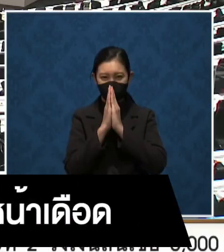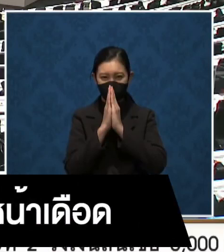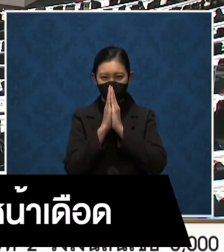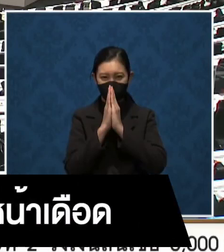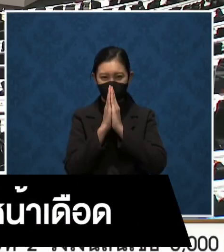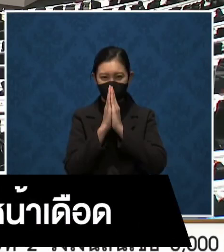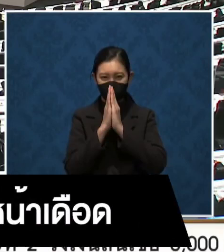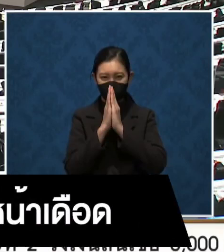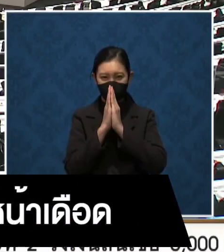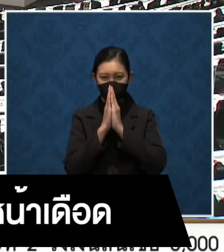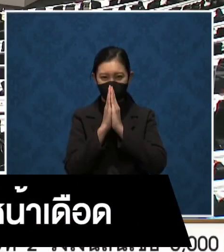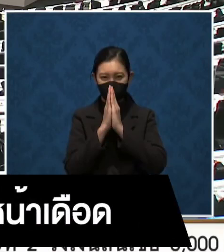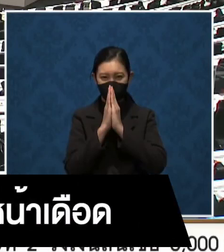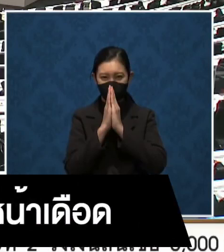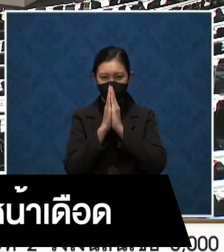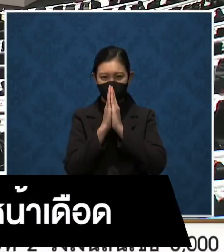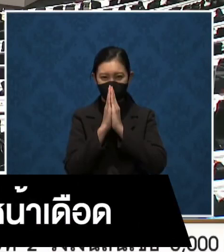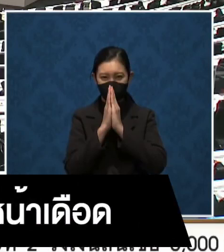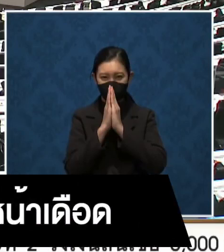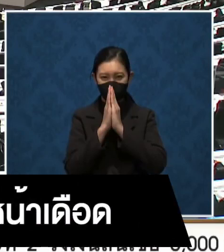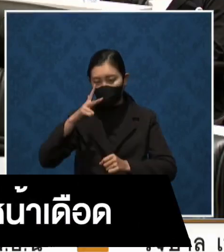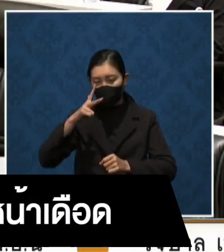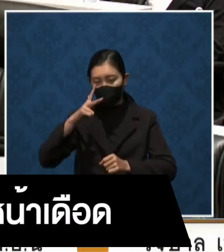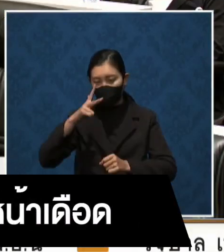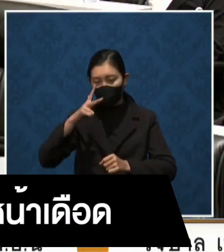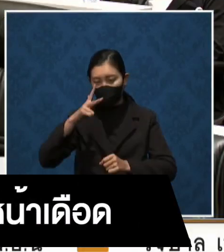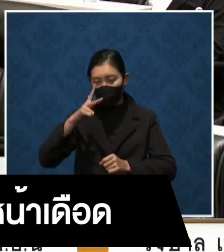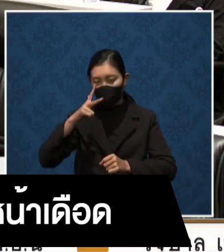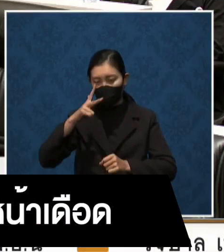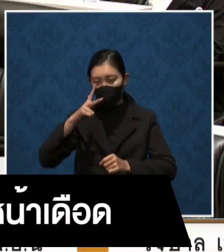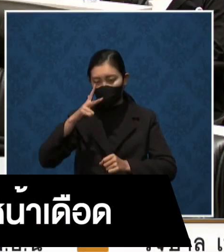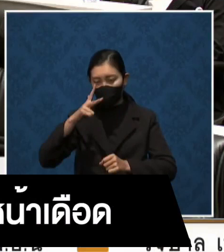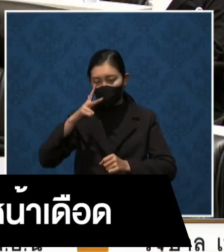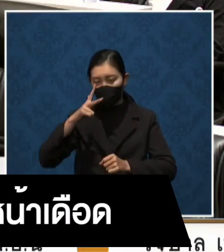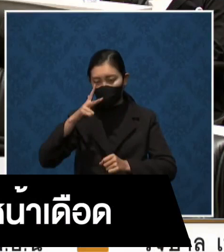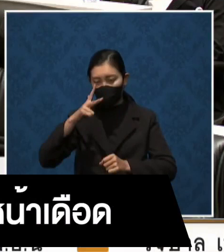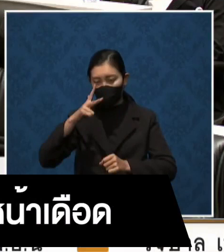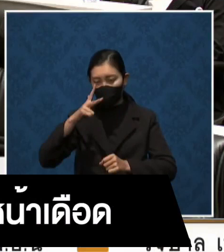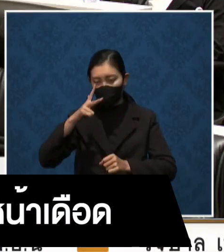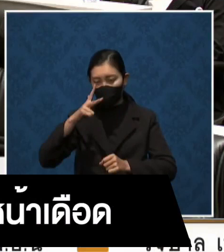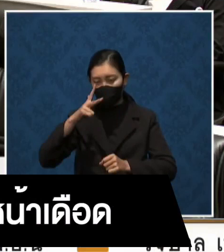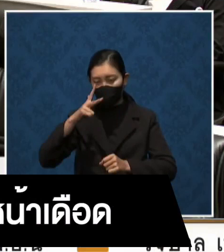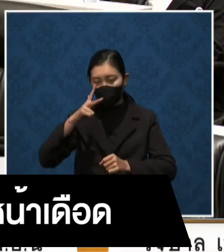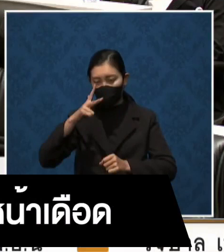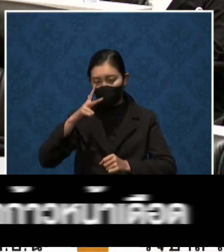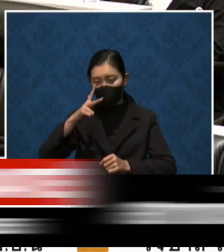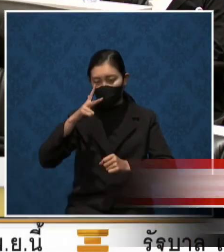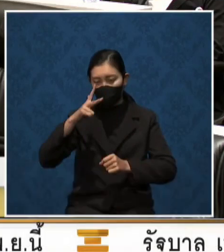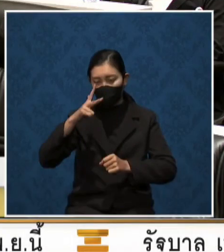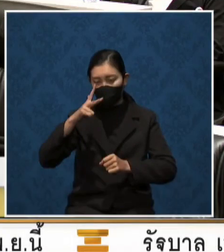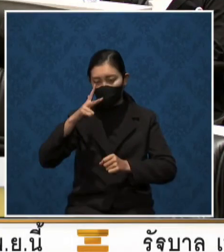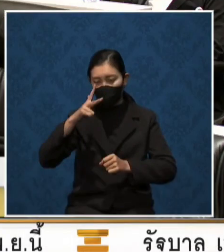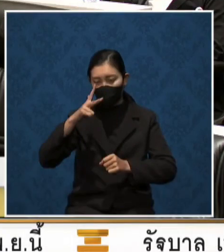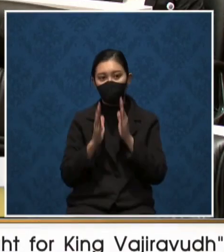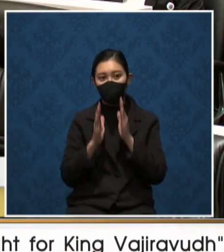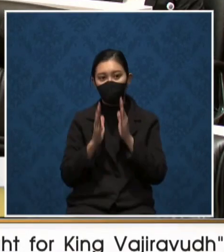ราษฎรพิจารณาร่างพระราชบัญญัติสุราก้าวหน้าเดือดนายพิธาลิ้มเจริญรัตน์ส.ส.บัญชีรายชื่อหัวหน้าพรรคก้าวไกลแ